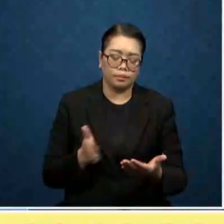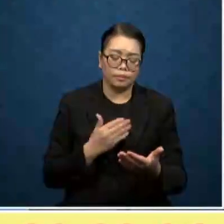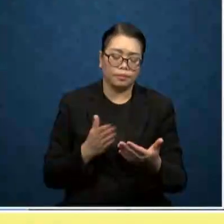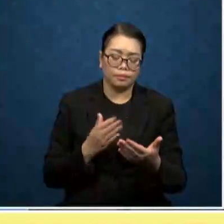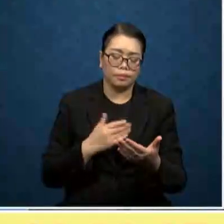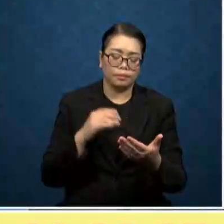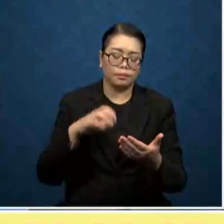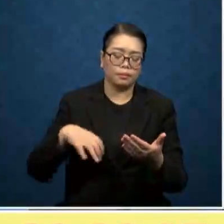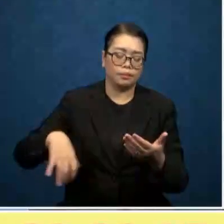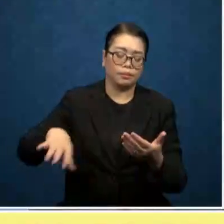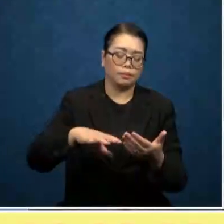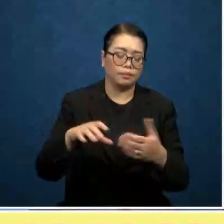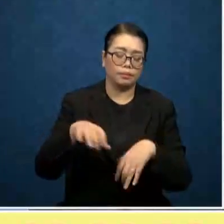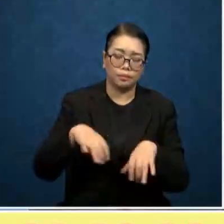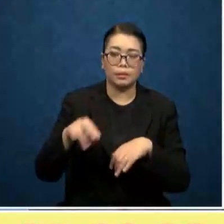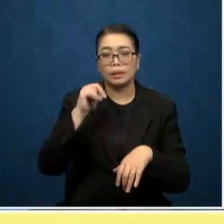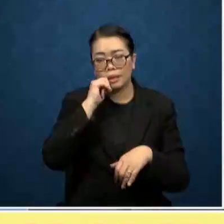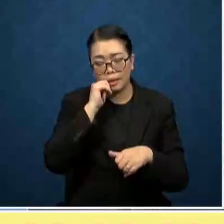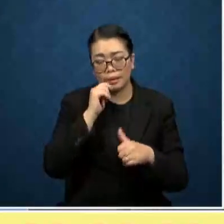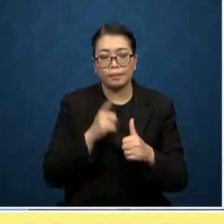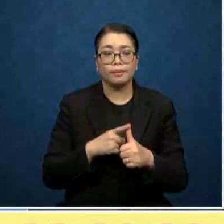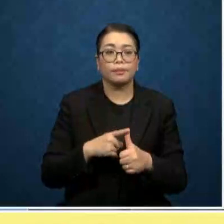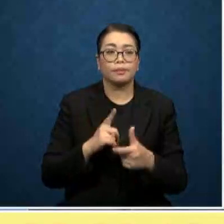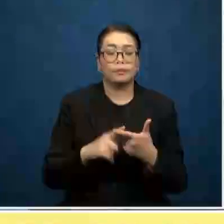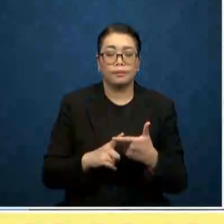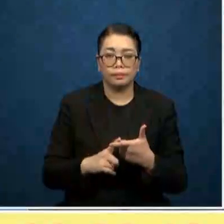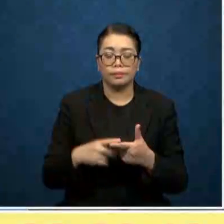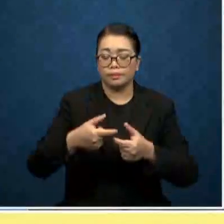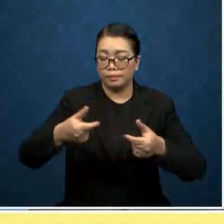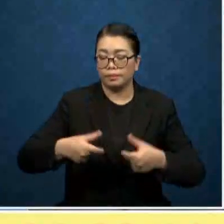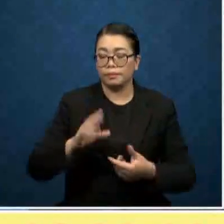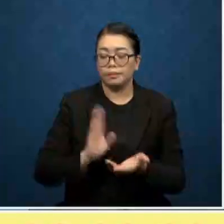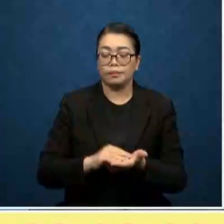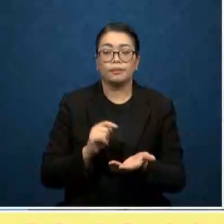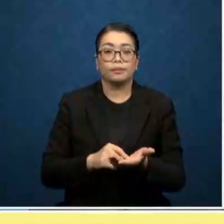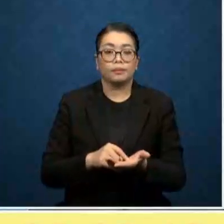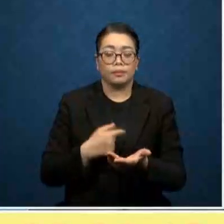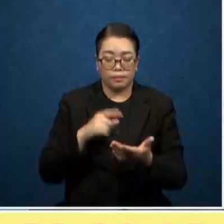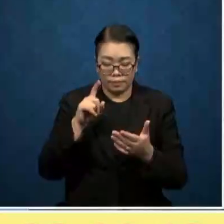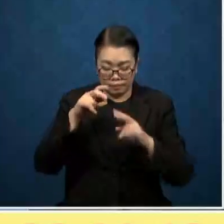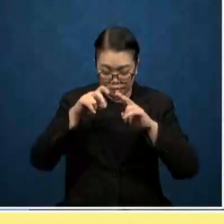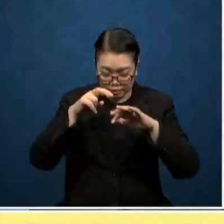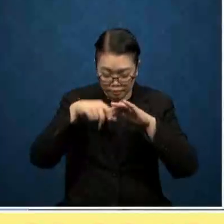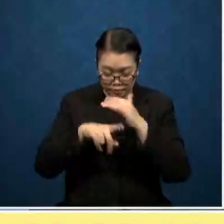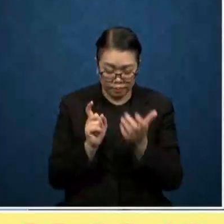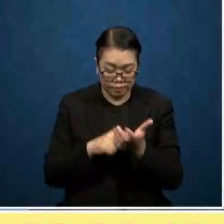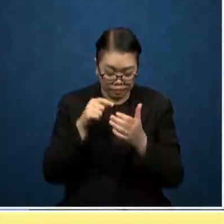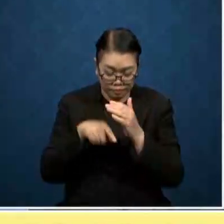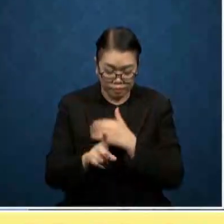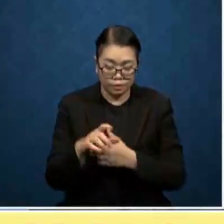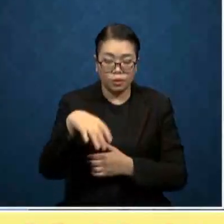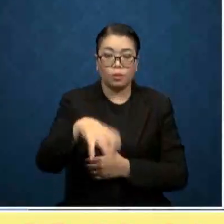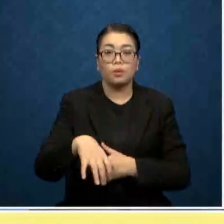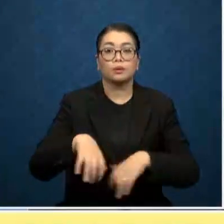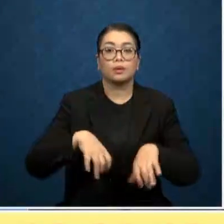องค์กรองค์การจัดการน้ำก็ในเอกสารก็รายงานผมก็เสิร์ชเข้าไปดูเดี๋ยวนี้ว่าเอ๊ะองค์การจัดการน้ำ